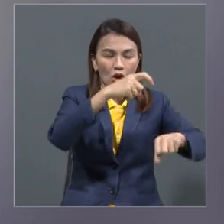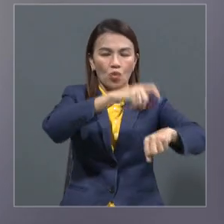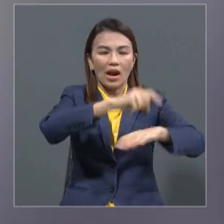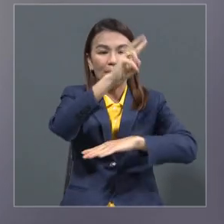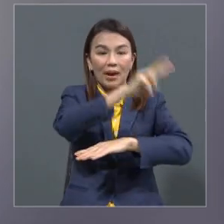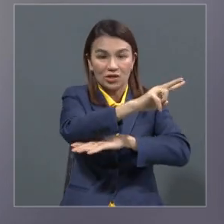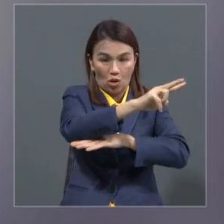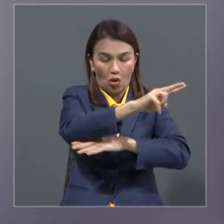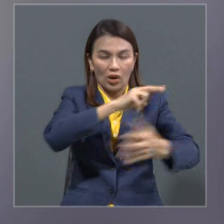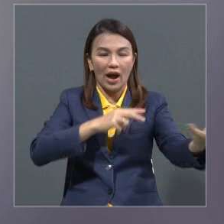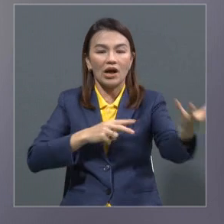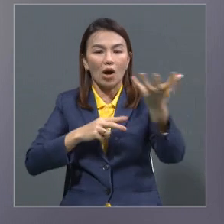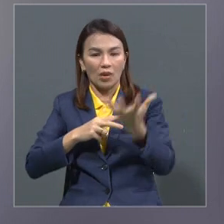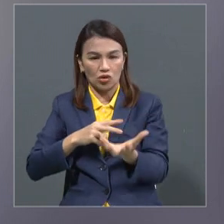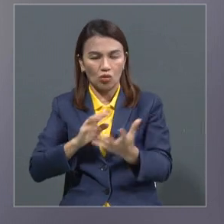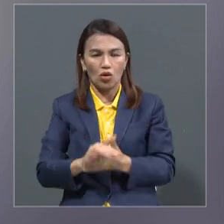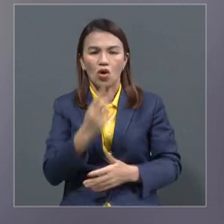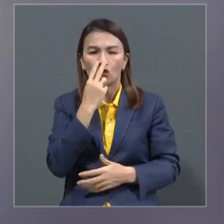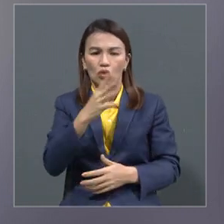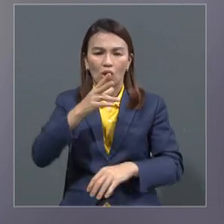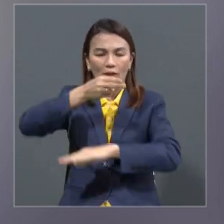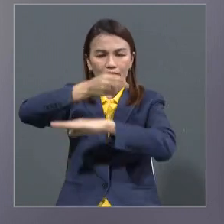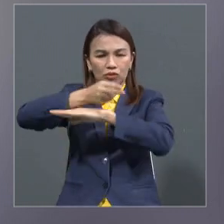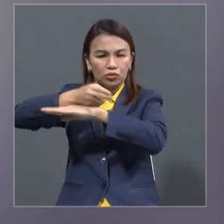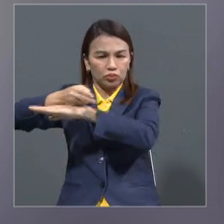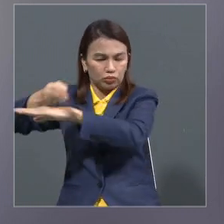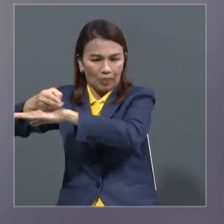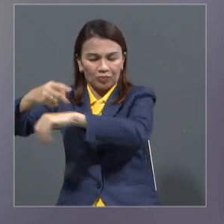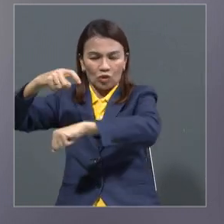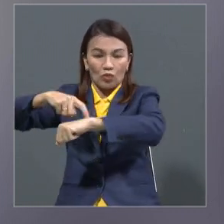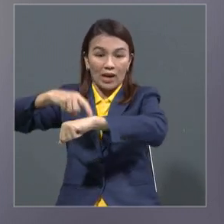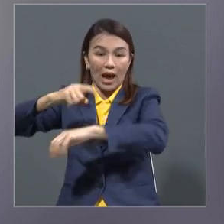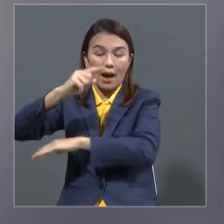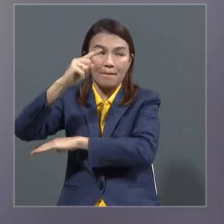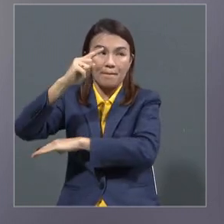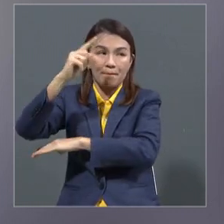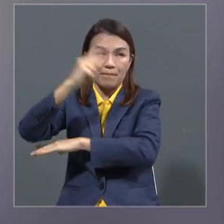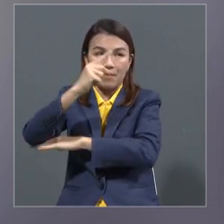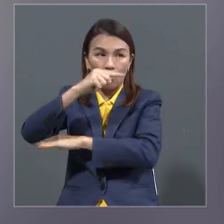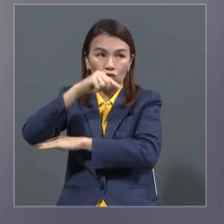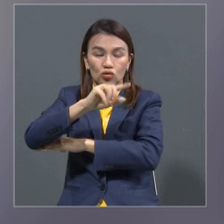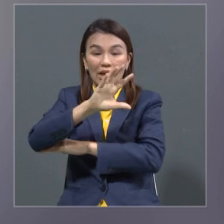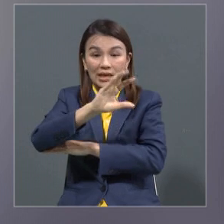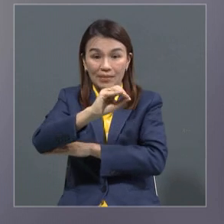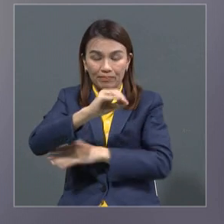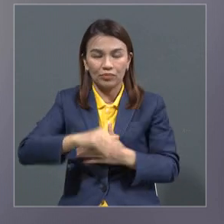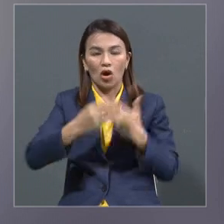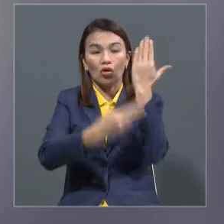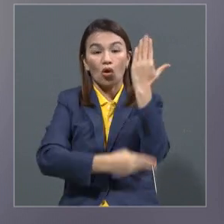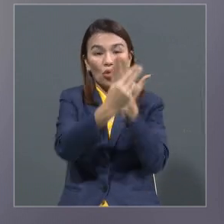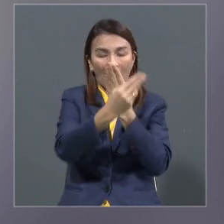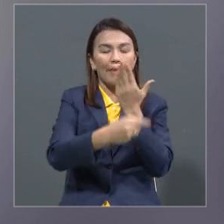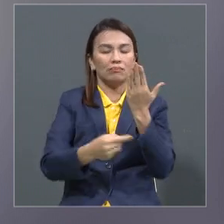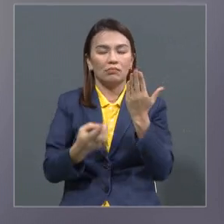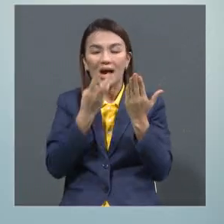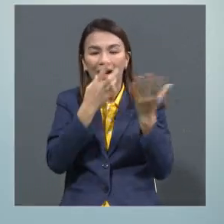นอืดูจากไทม์ไลน์ในกล้องวงจรปิดแล้วเนี่ยเวลา13:00น 51นทมีพนักงานของทางโรงแรมเข้ามา